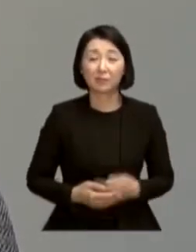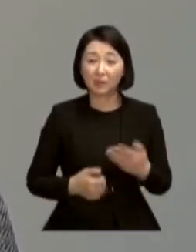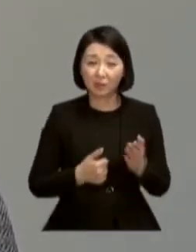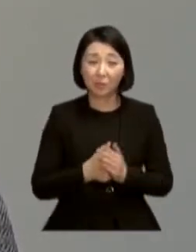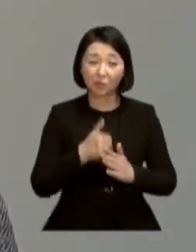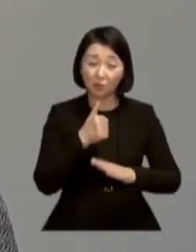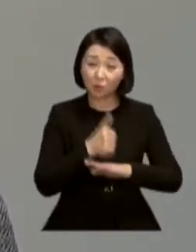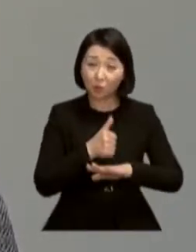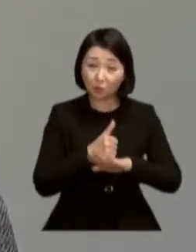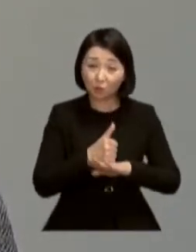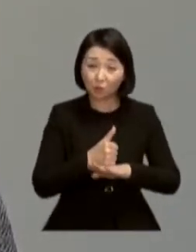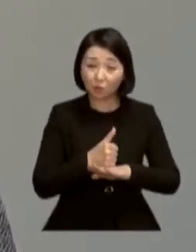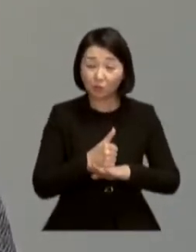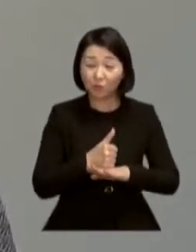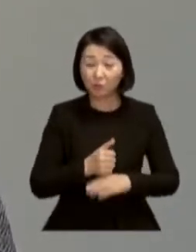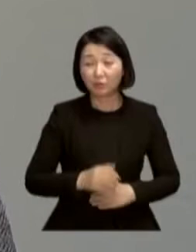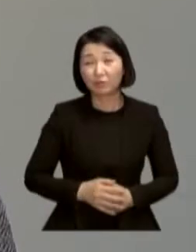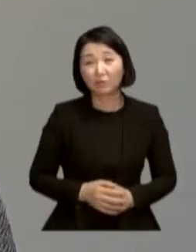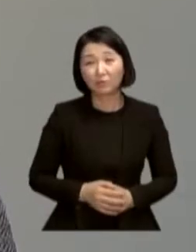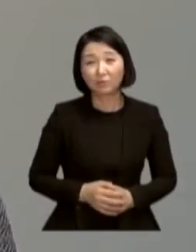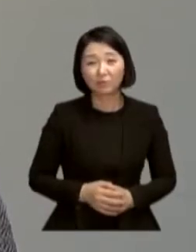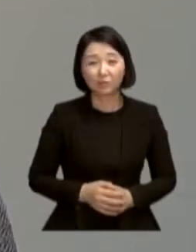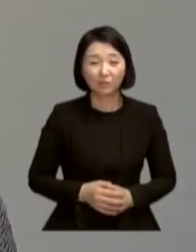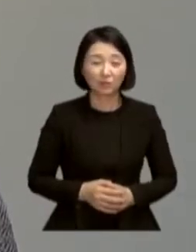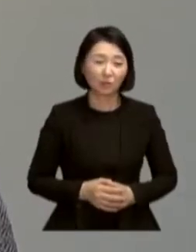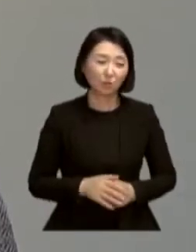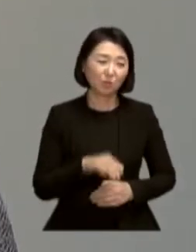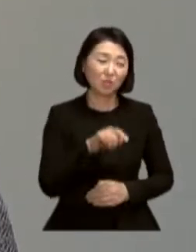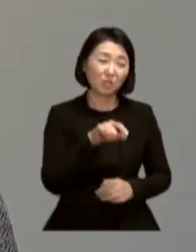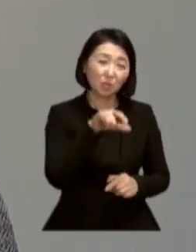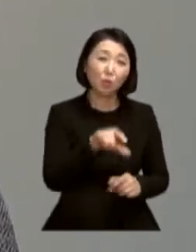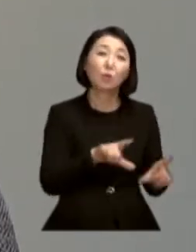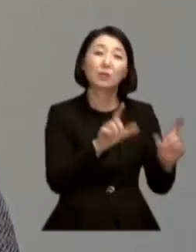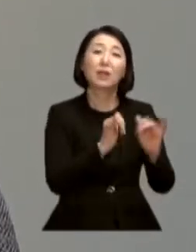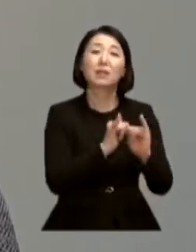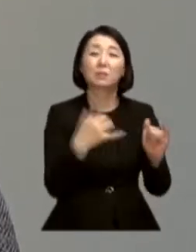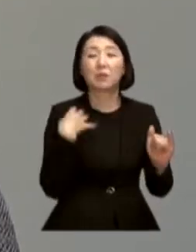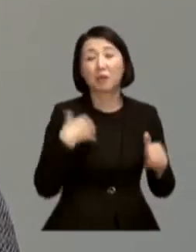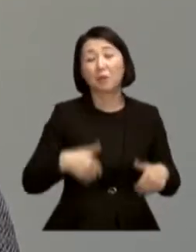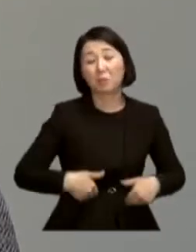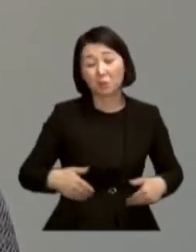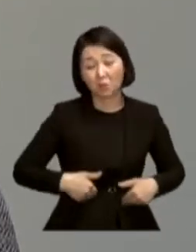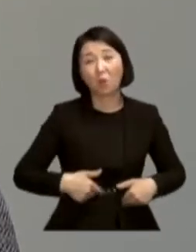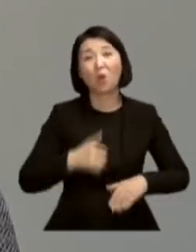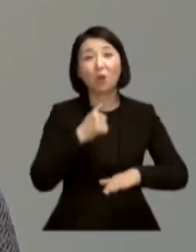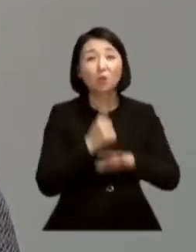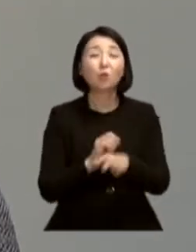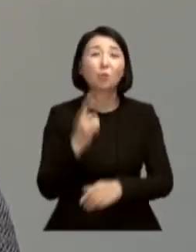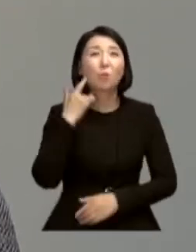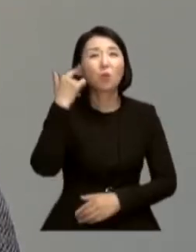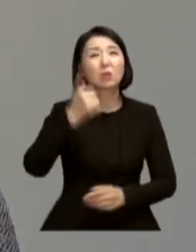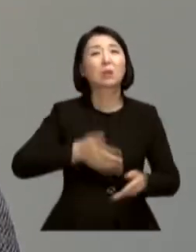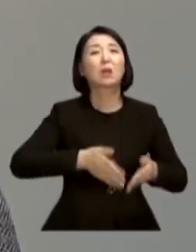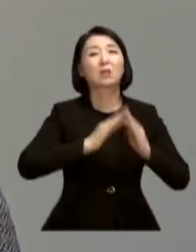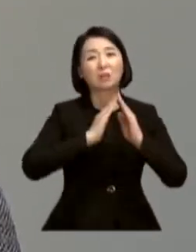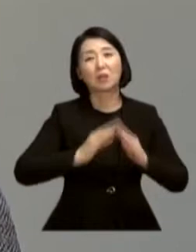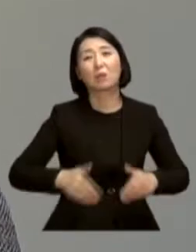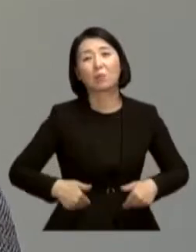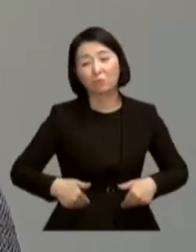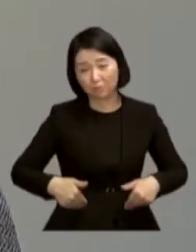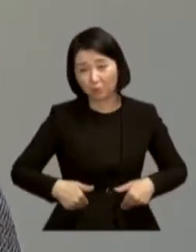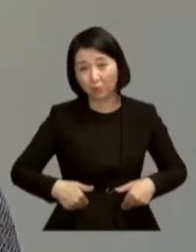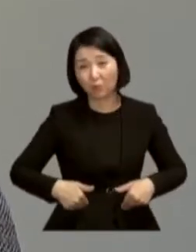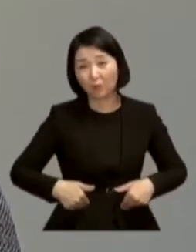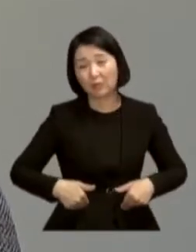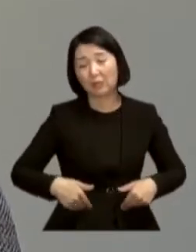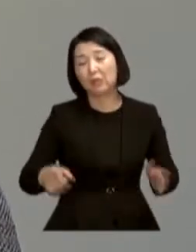그렇기 때문에 결국은 우리 현지인들이 우리 성도들이 감당해야 되기 때문에 목회자를 세워야 합니다. 그것이 가장